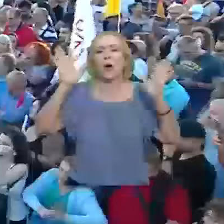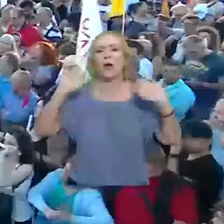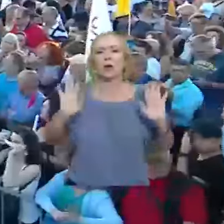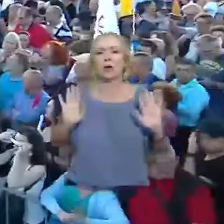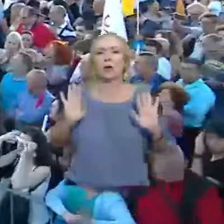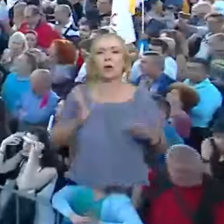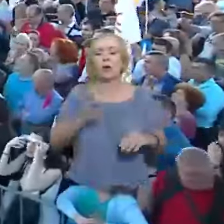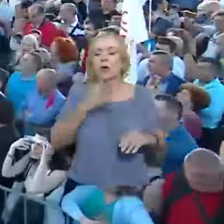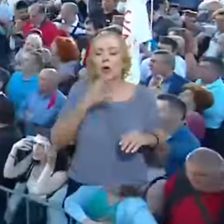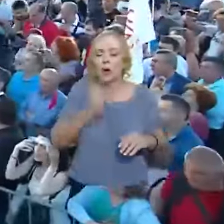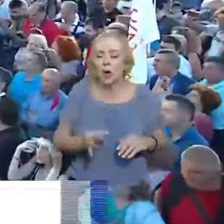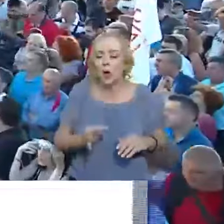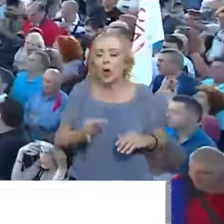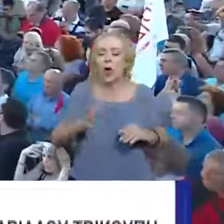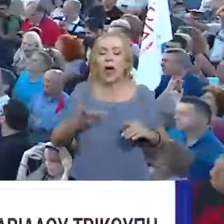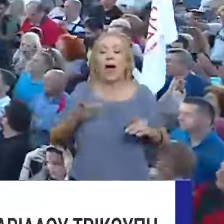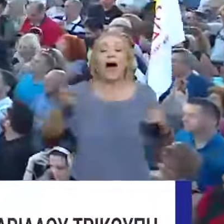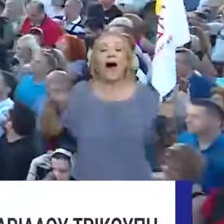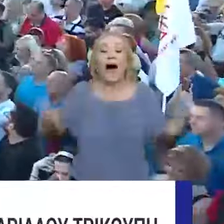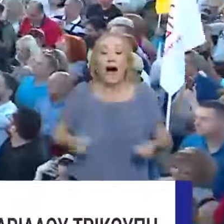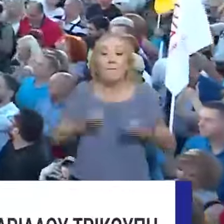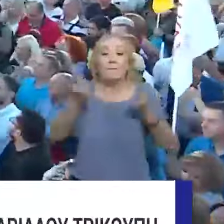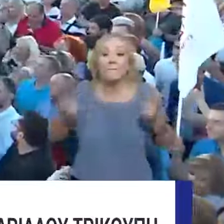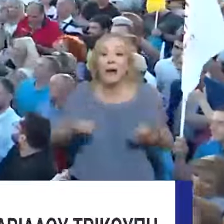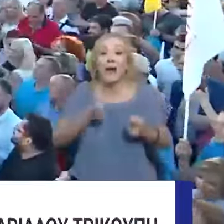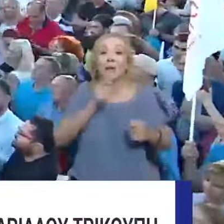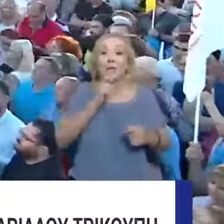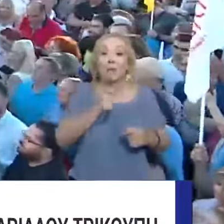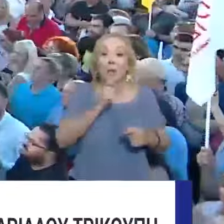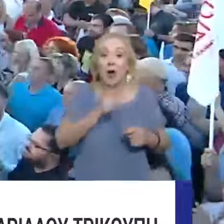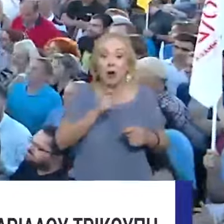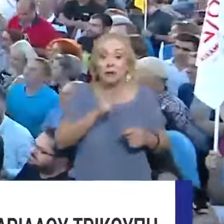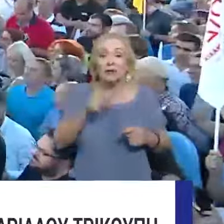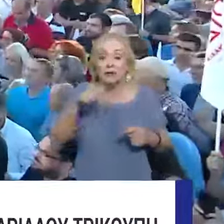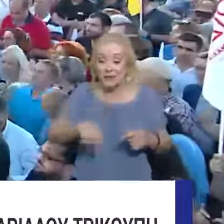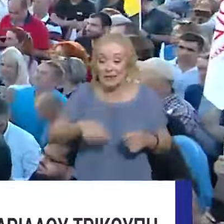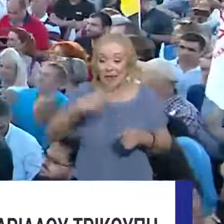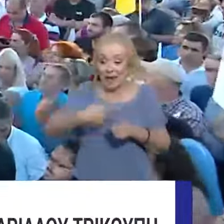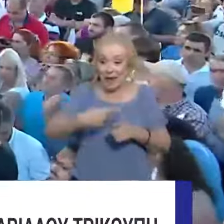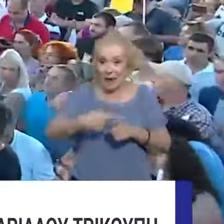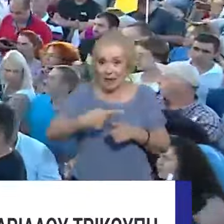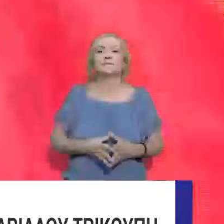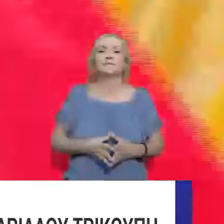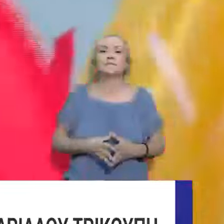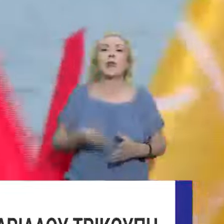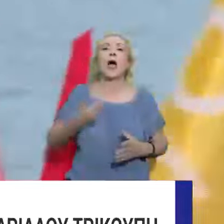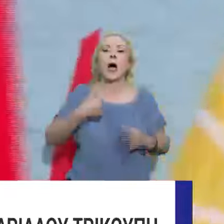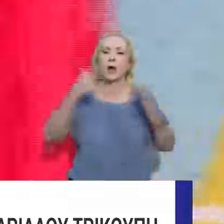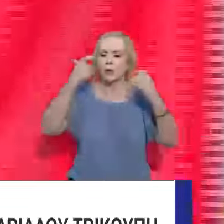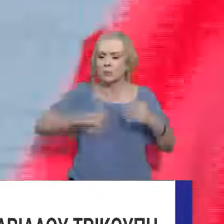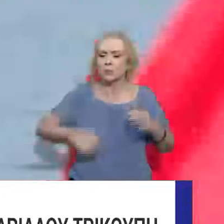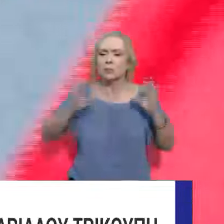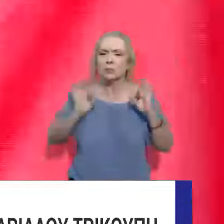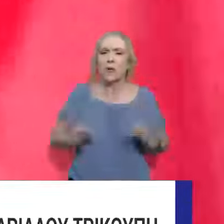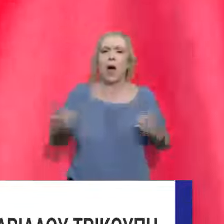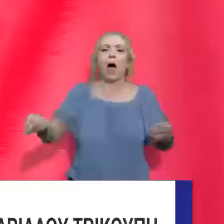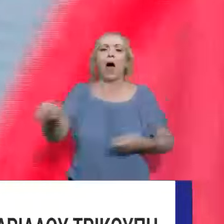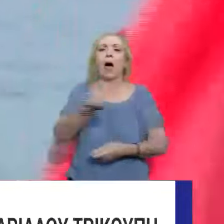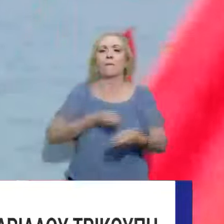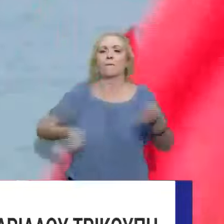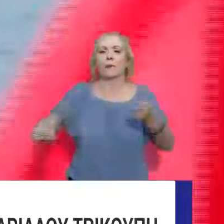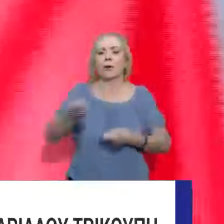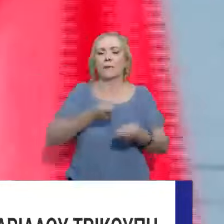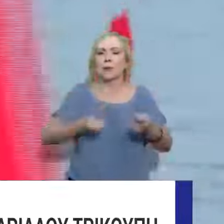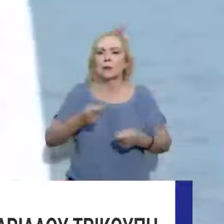Συζητήσεις προκαλεί η πρόταση του Στέφανου Κασελάκη για συνεργασία ΣΥΡΙΖΑ και ΠΑΣΟΚ σε κοινοβουλευτικό επίπεδο, την ώρα που και στελέχη